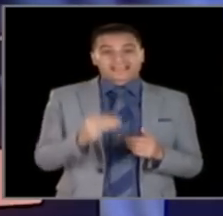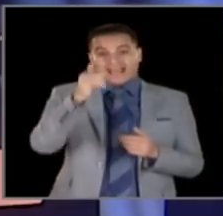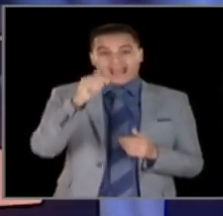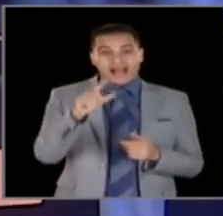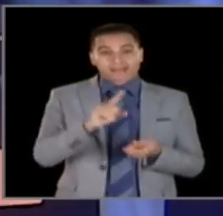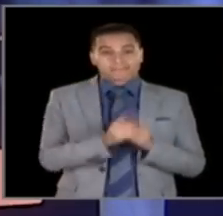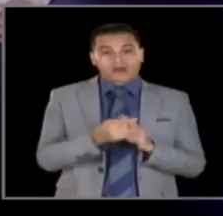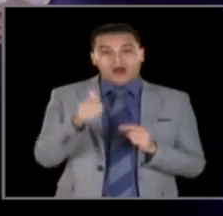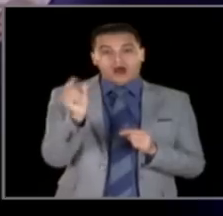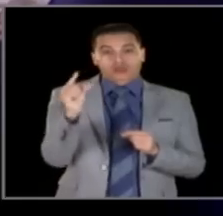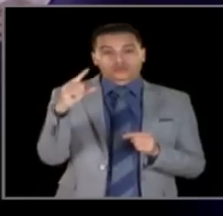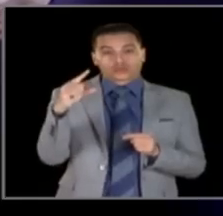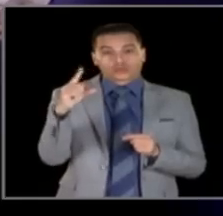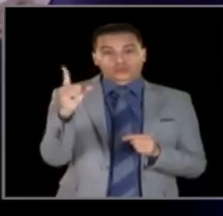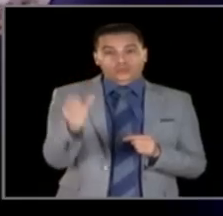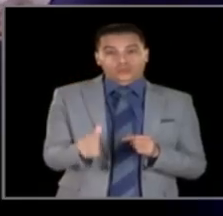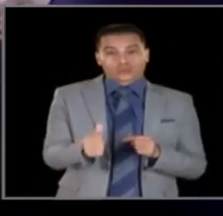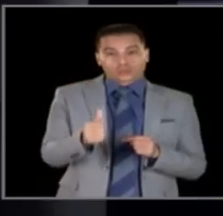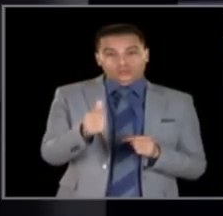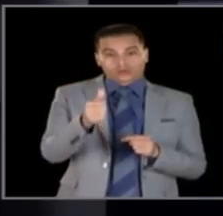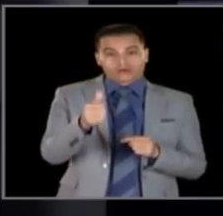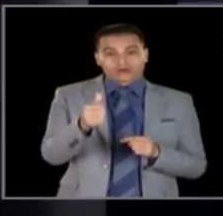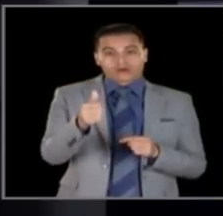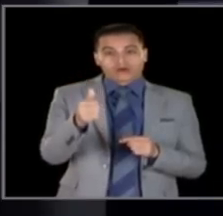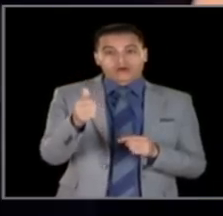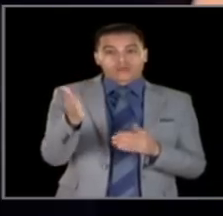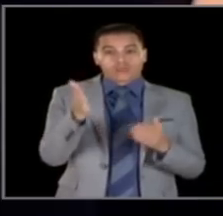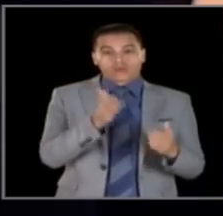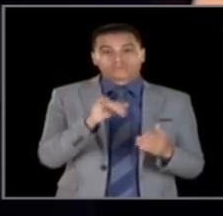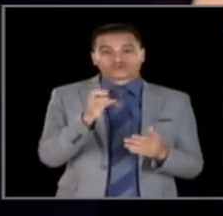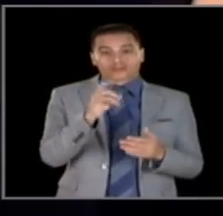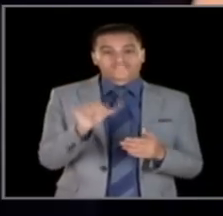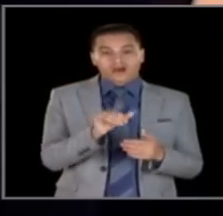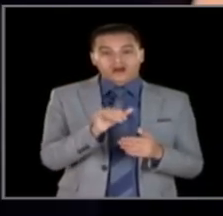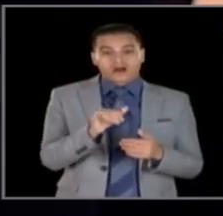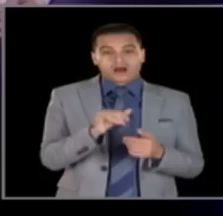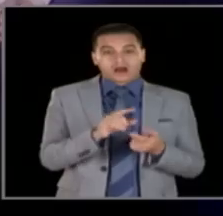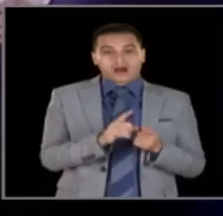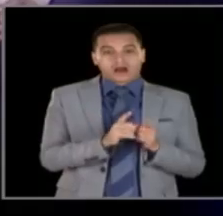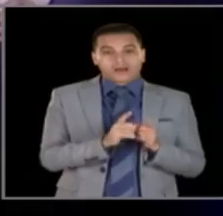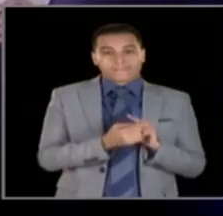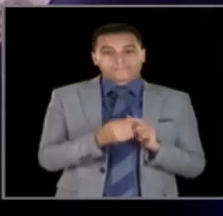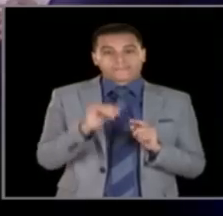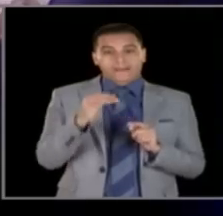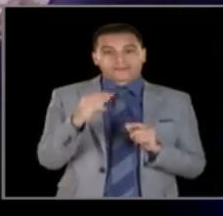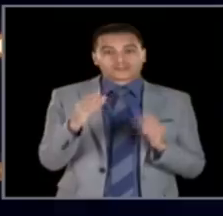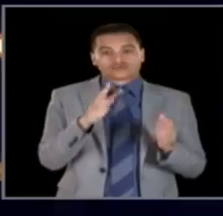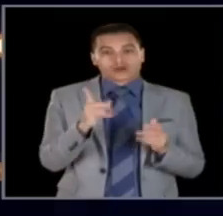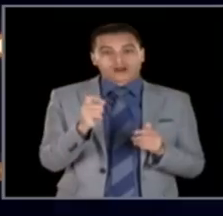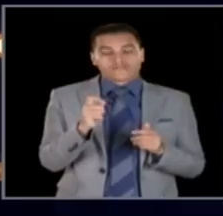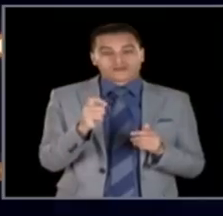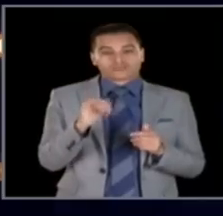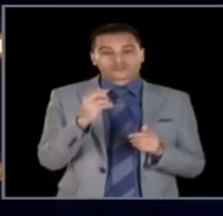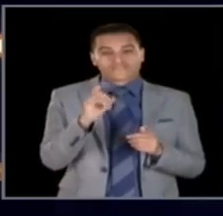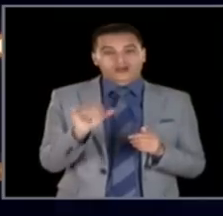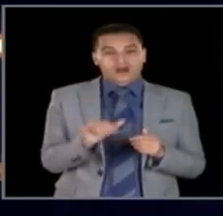مكان أندرو رأفت، ومصطفى عبد اللطيف نزل مكان محمد شرف.